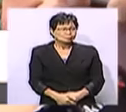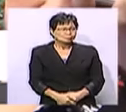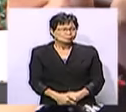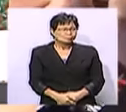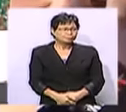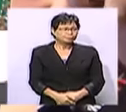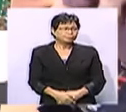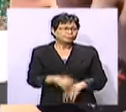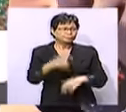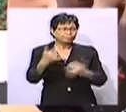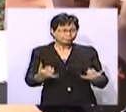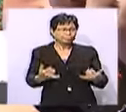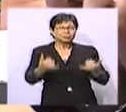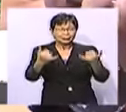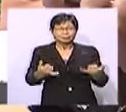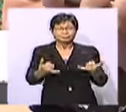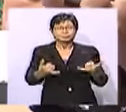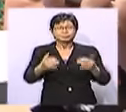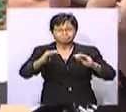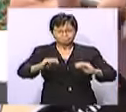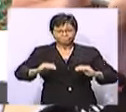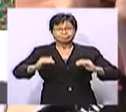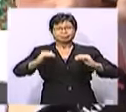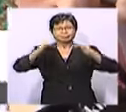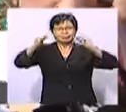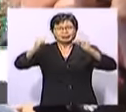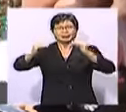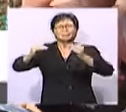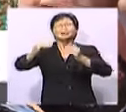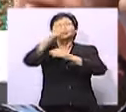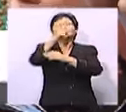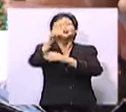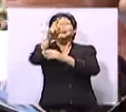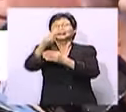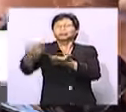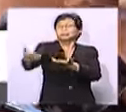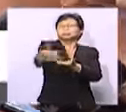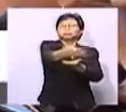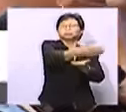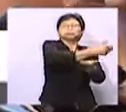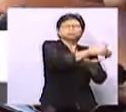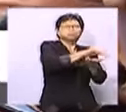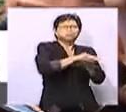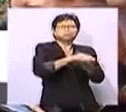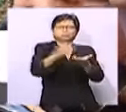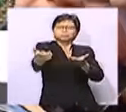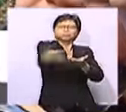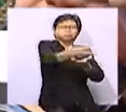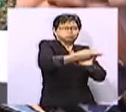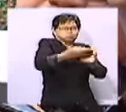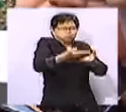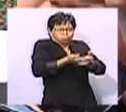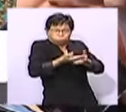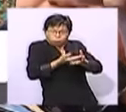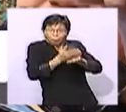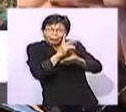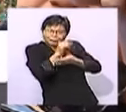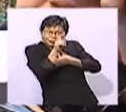Sekarang dalam peringkat collecting data yang ada, dan dia akan